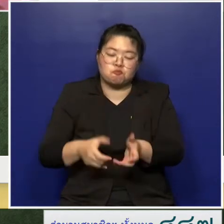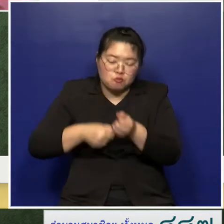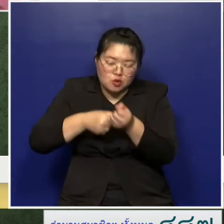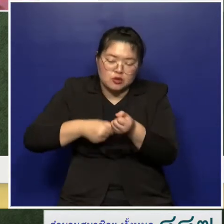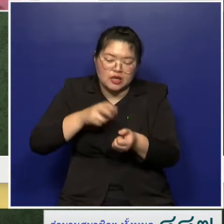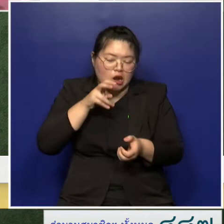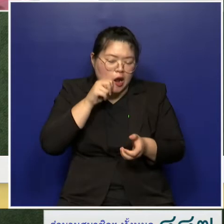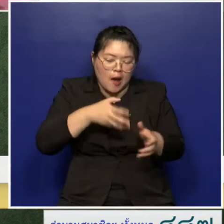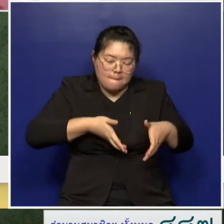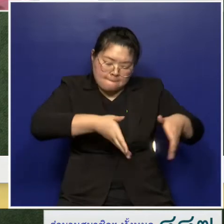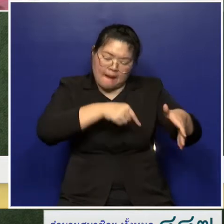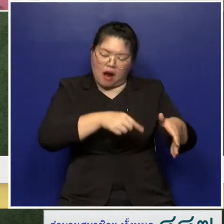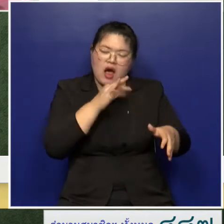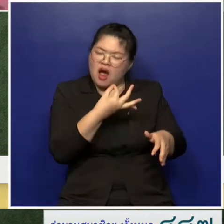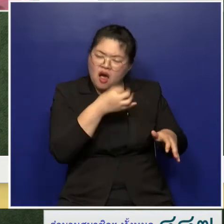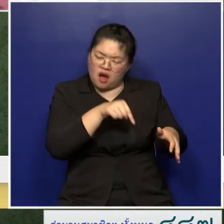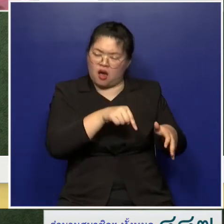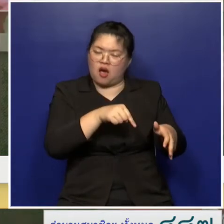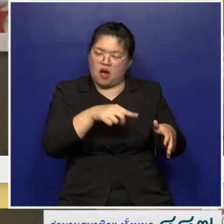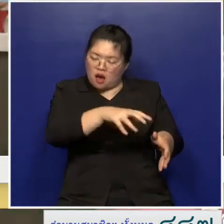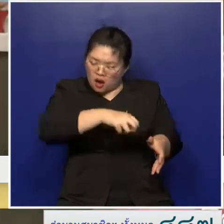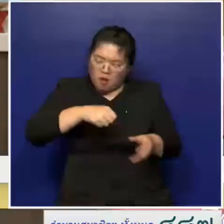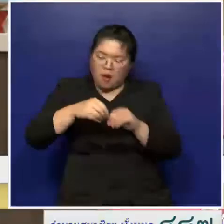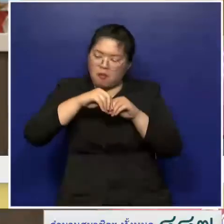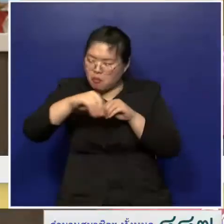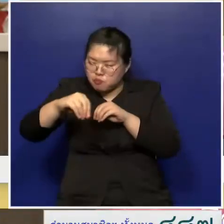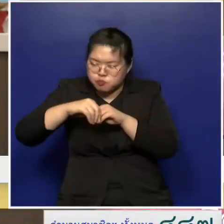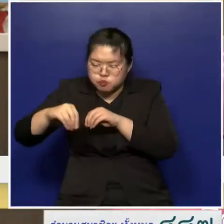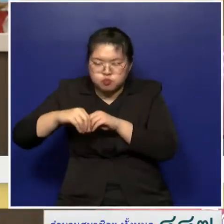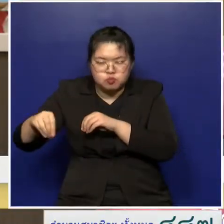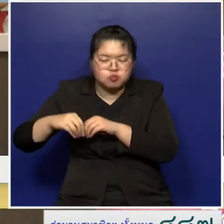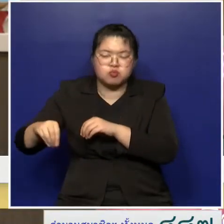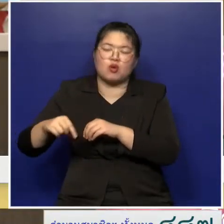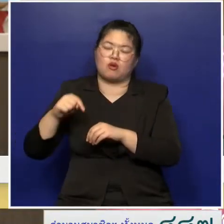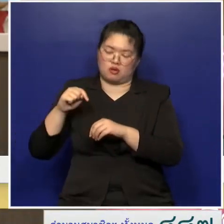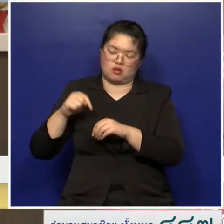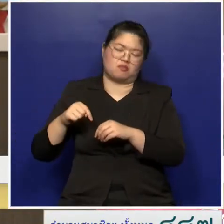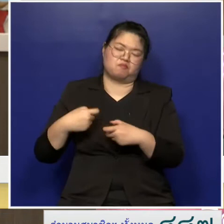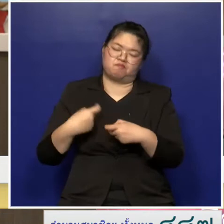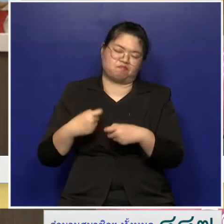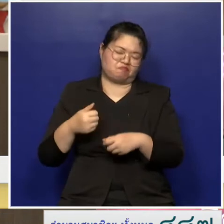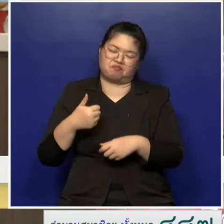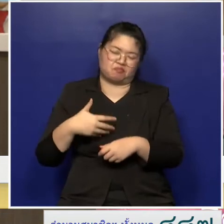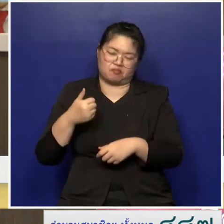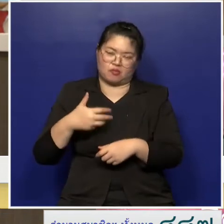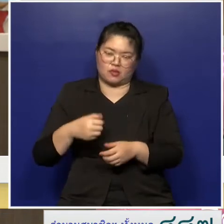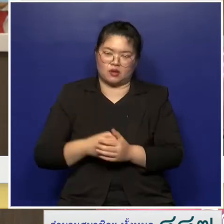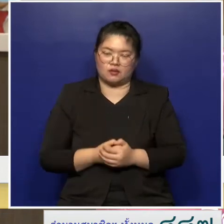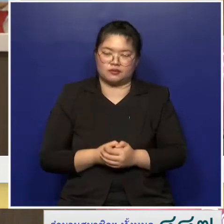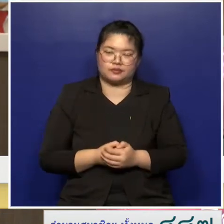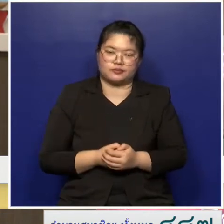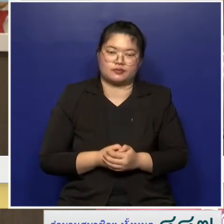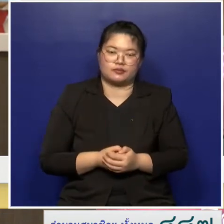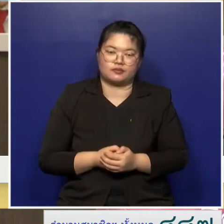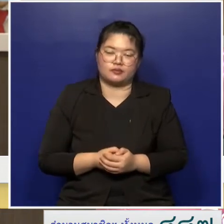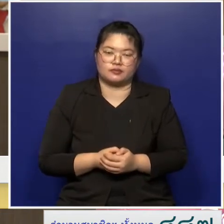ทมความเข้มระดับ 2.4 ถึง 4.5 ลิตรเขศรตะครไม่สามา